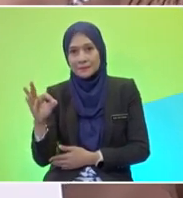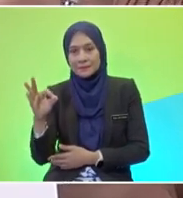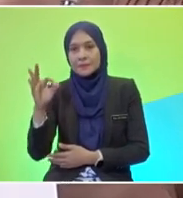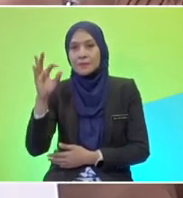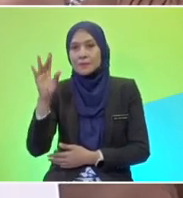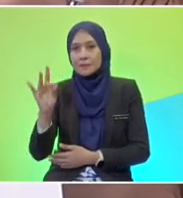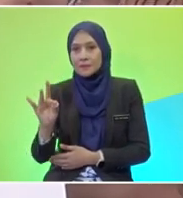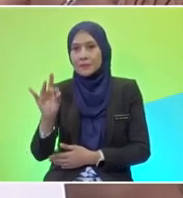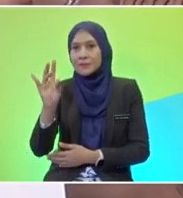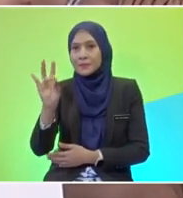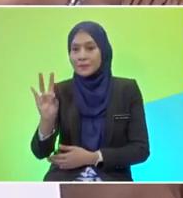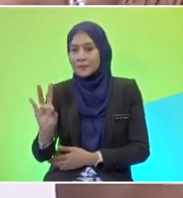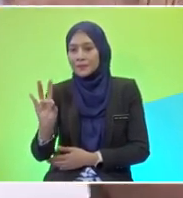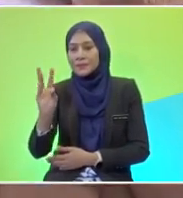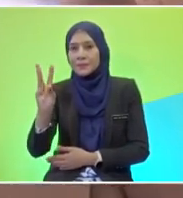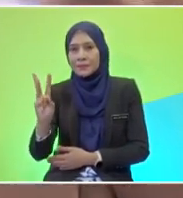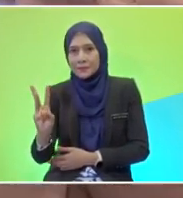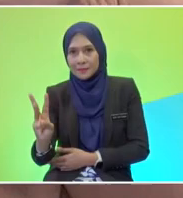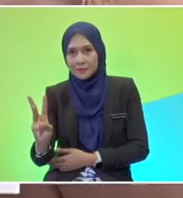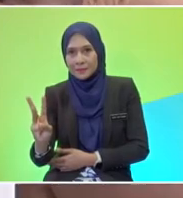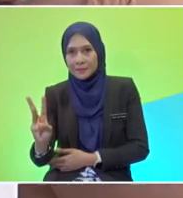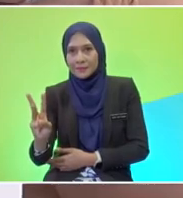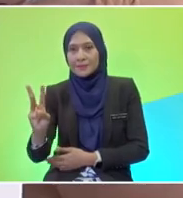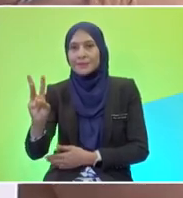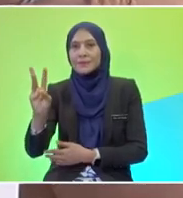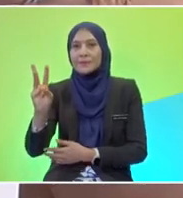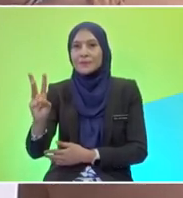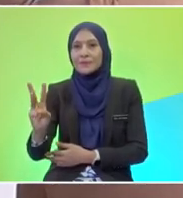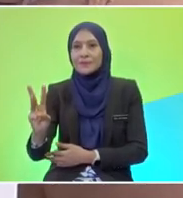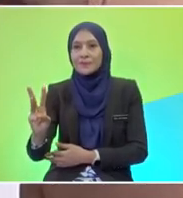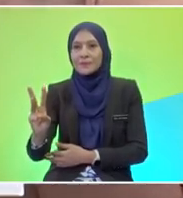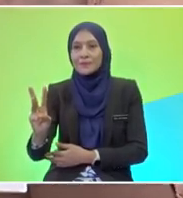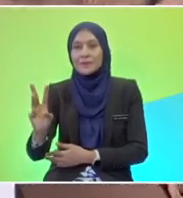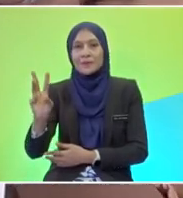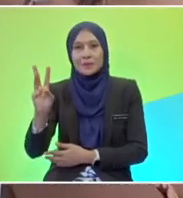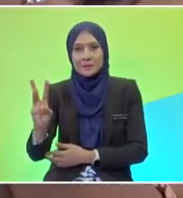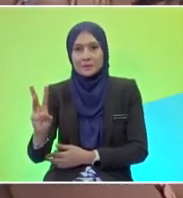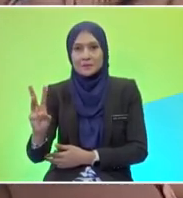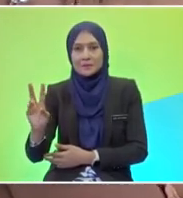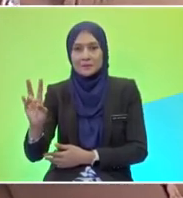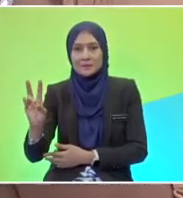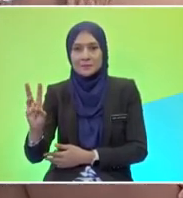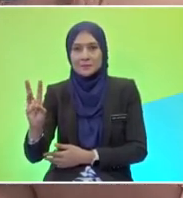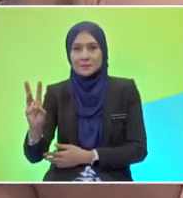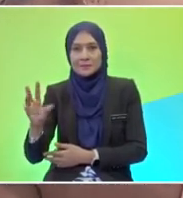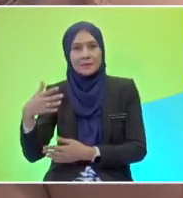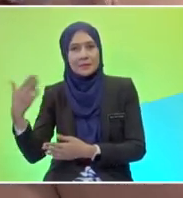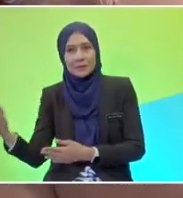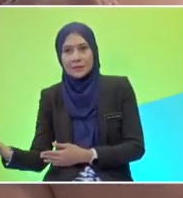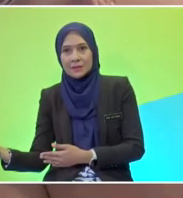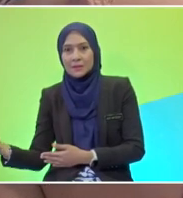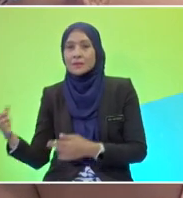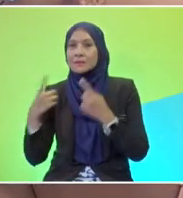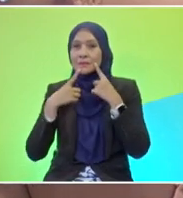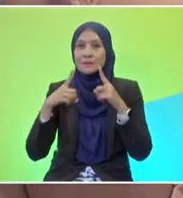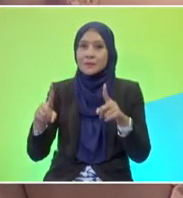9 10 11. Semput Kak Syafika. Banyak ya. Jadi jawapannya